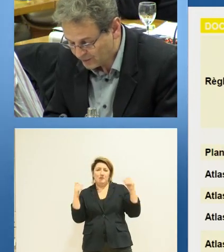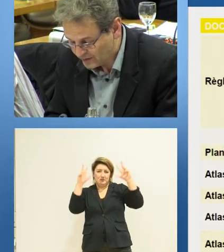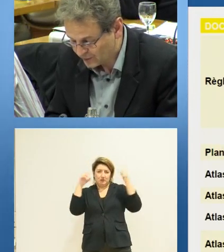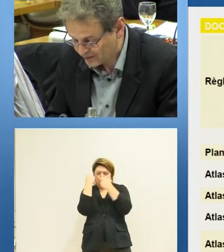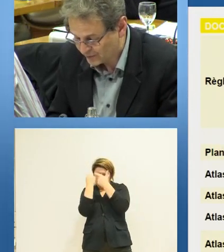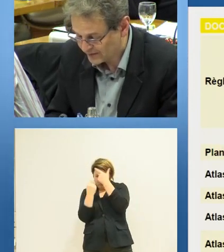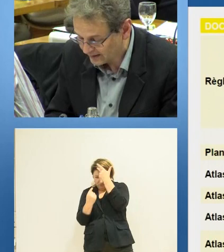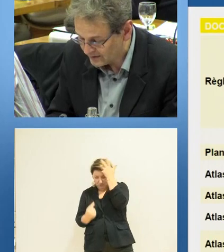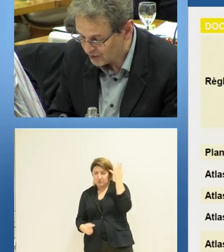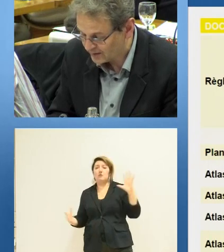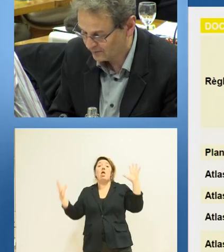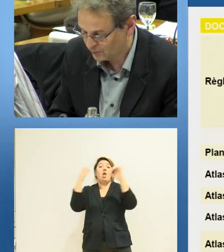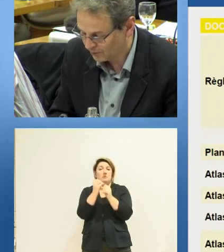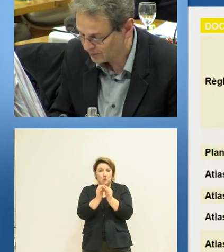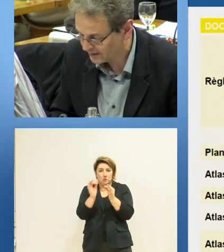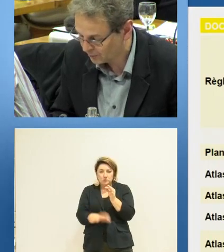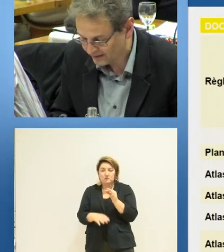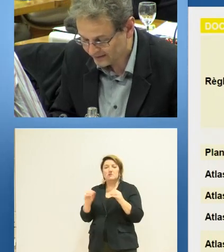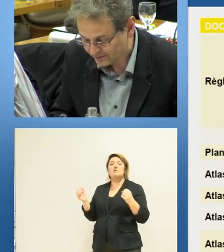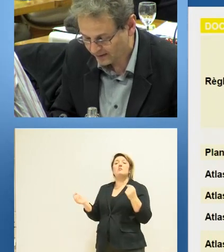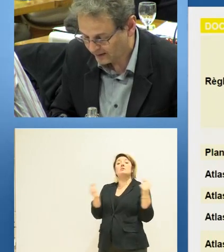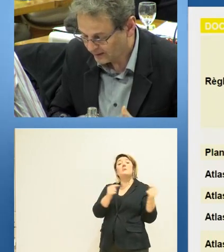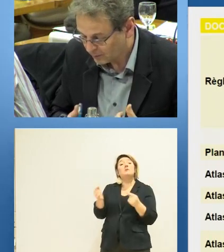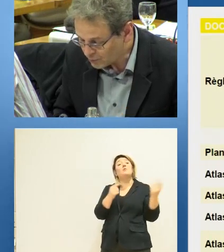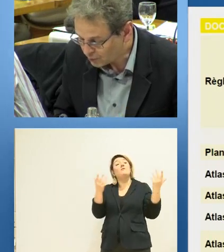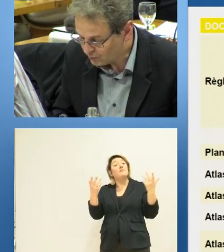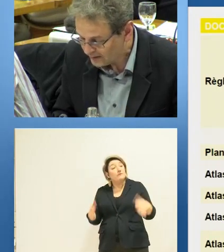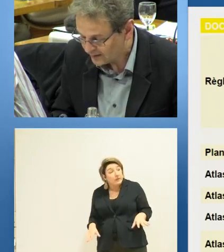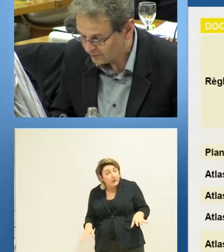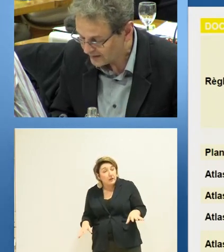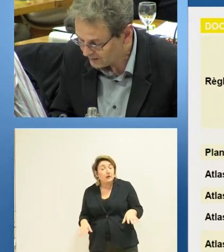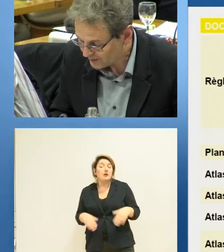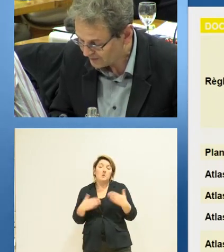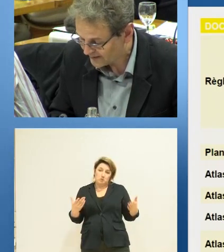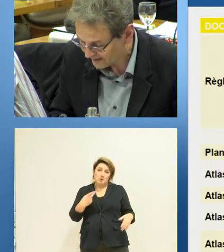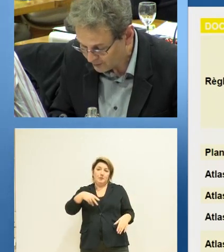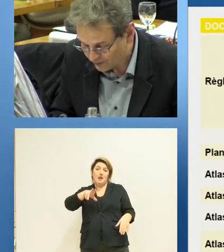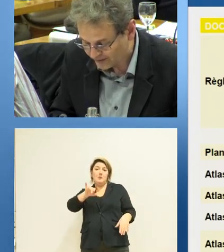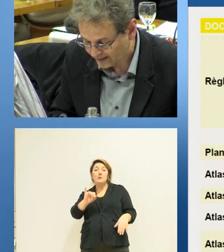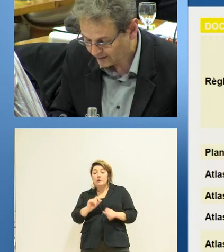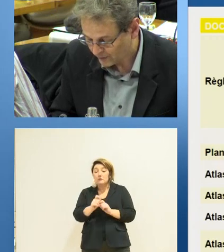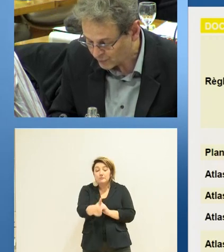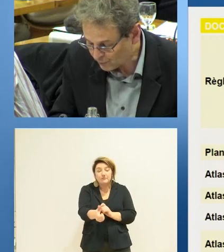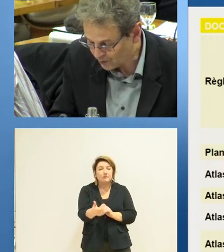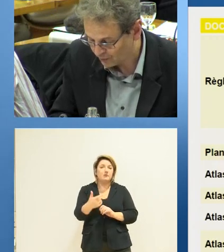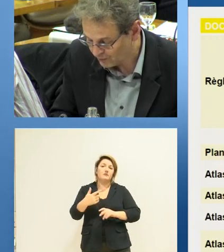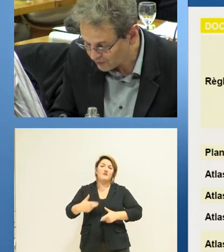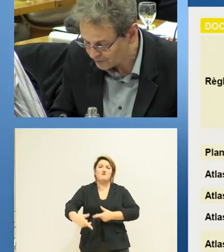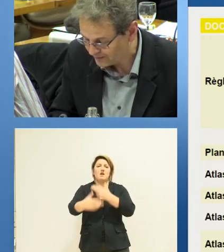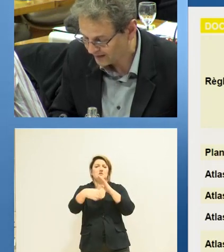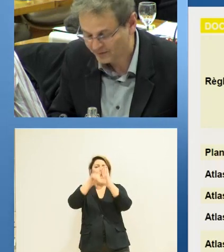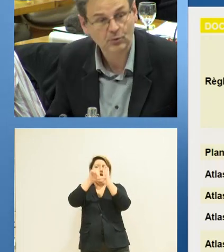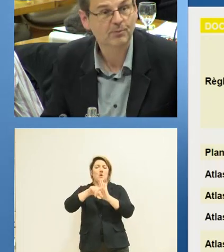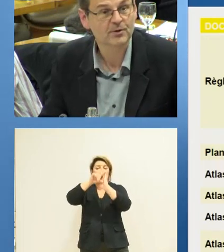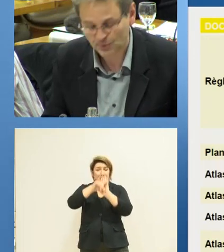avoir débattu des orientations stratégiques du plan local d'urbanisme aujourd'hui nous arrivons à la phase réglementaire ce plan une fois